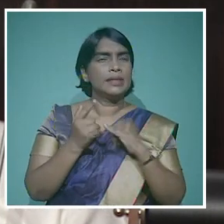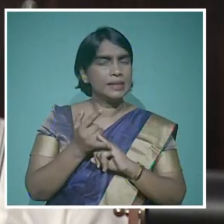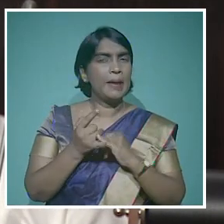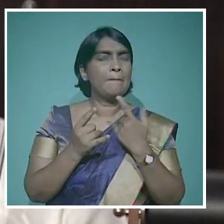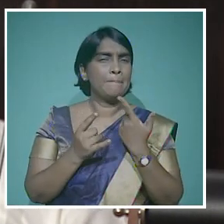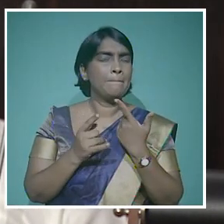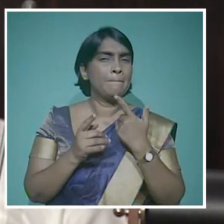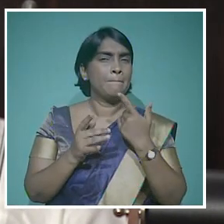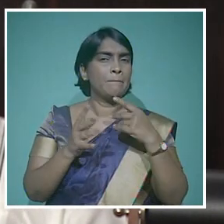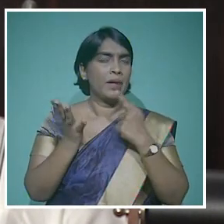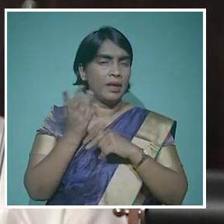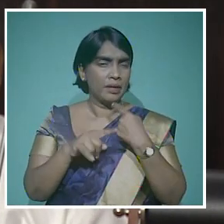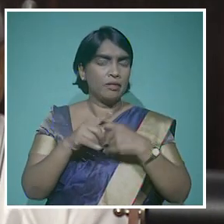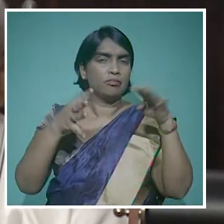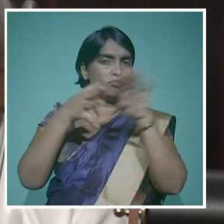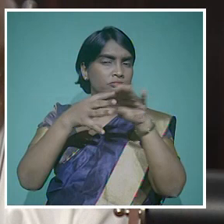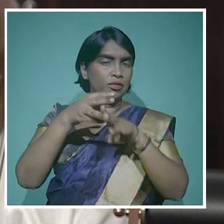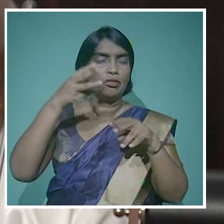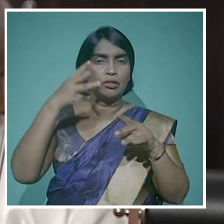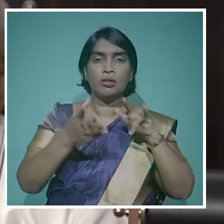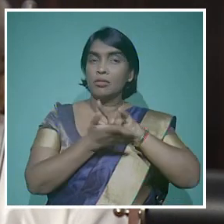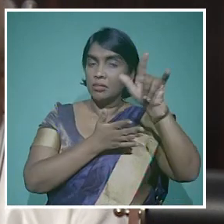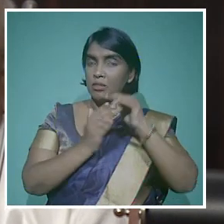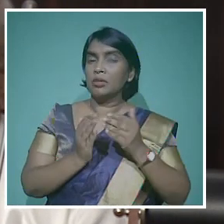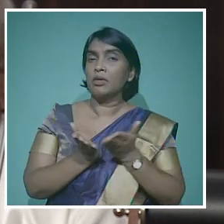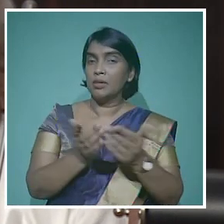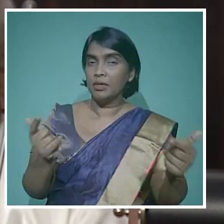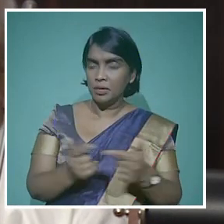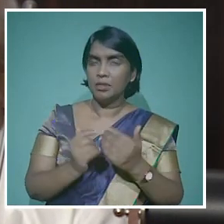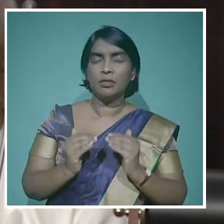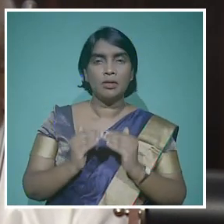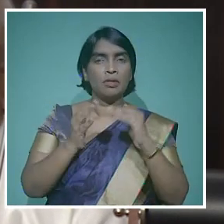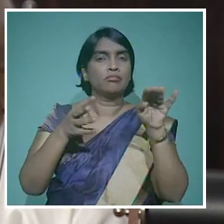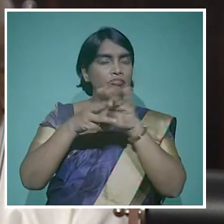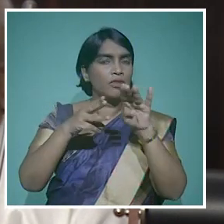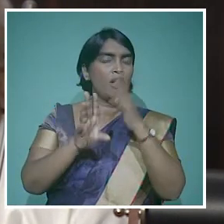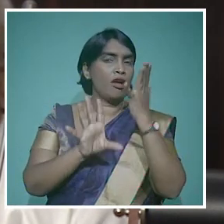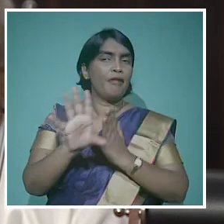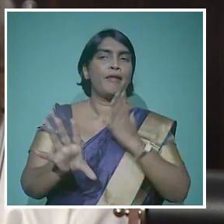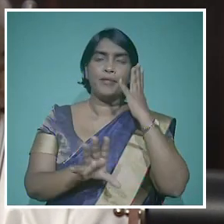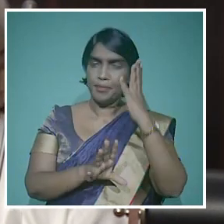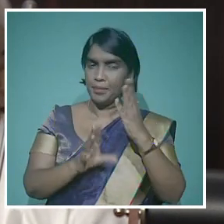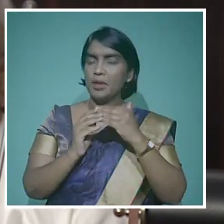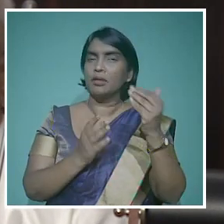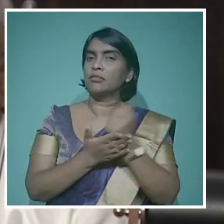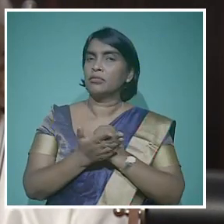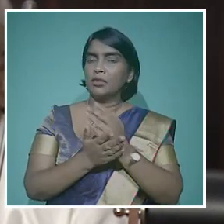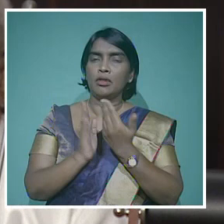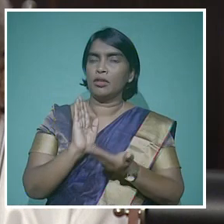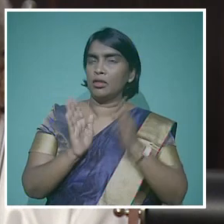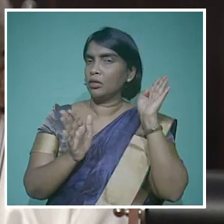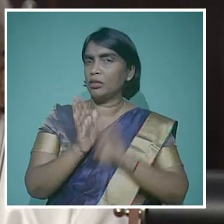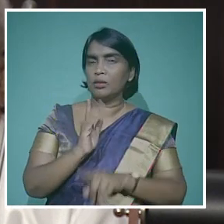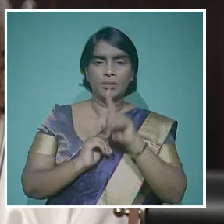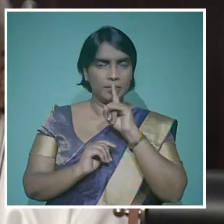අධීරය වශයෙන් වසර 3කින්ද වරාහ ගුවන්තුට්ටු සංවර්ධන බද්ධ අධීරය වශයෙන් වසර 5කින්ද මුළුමනින්ම ඉවත් කිරීමට